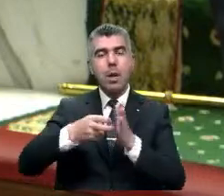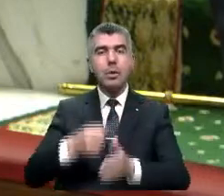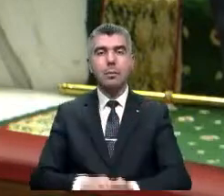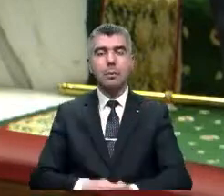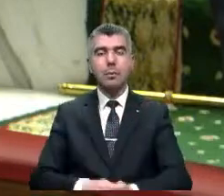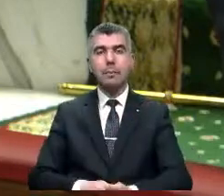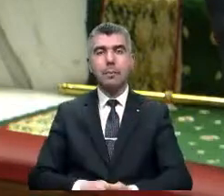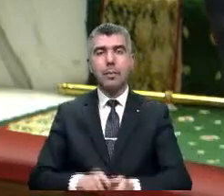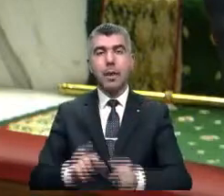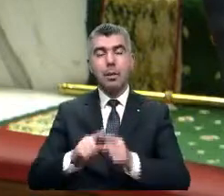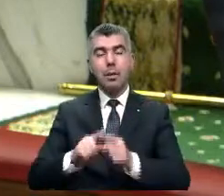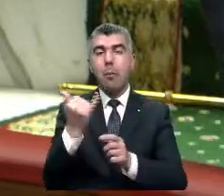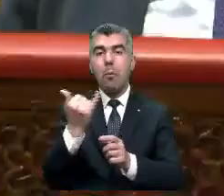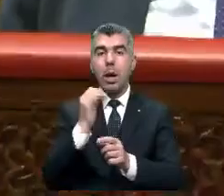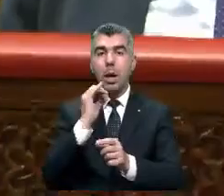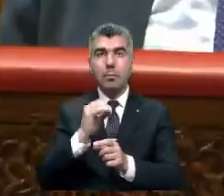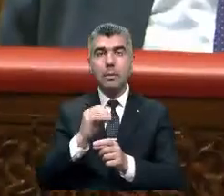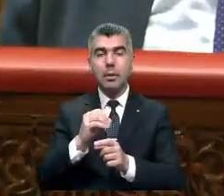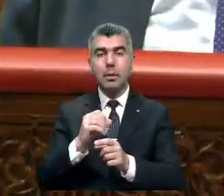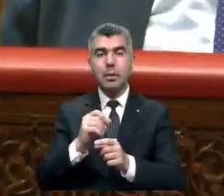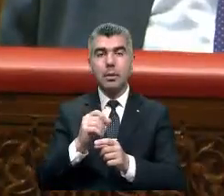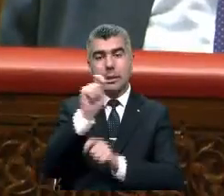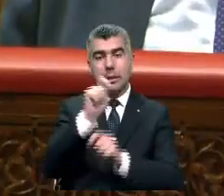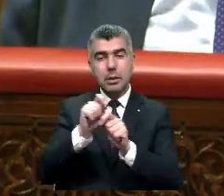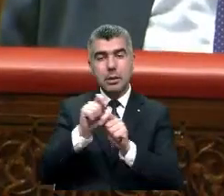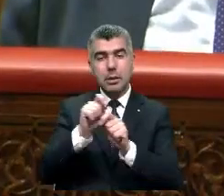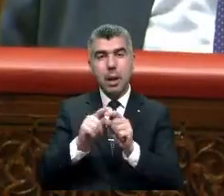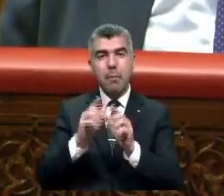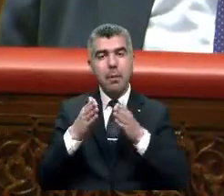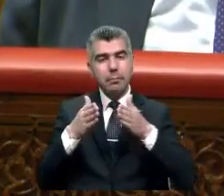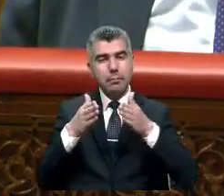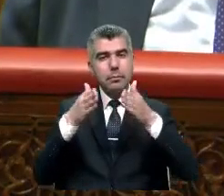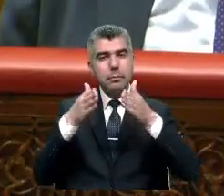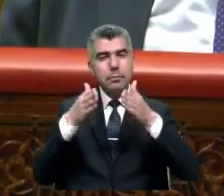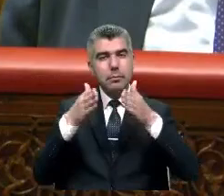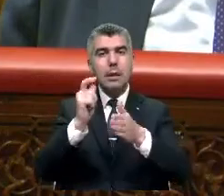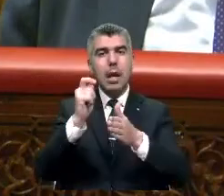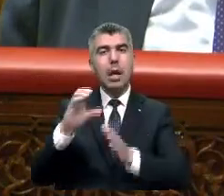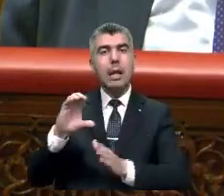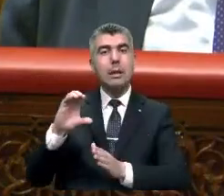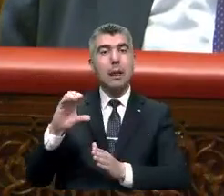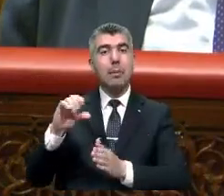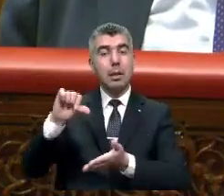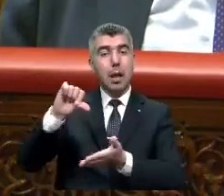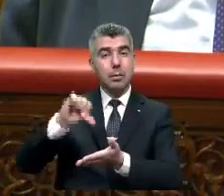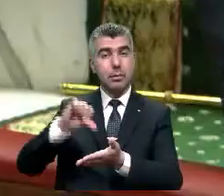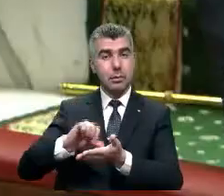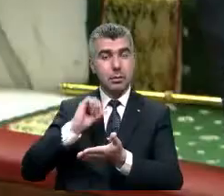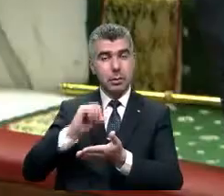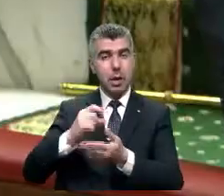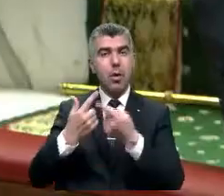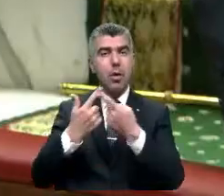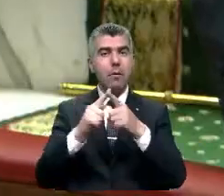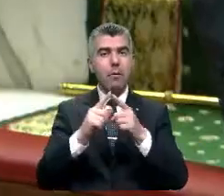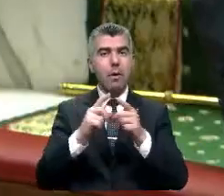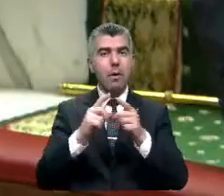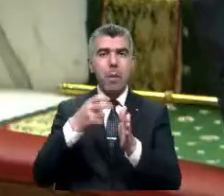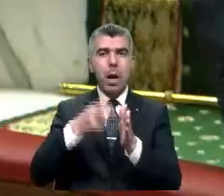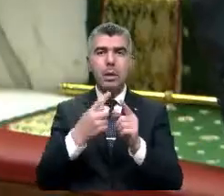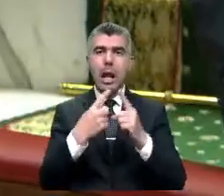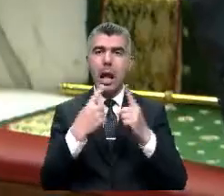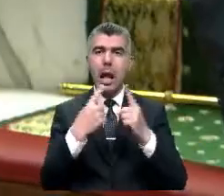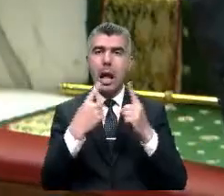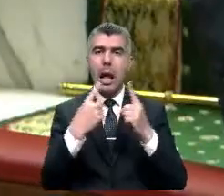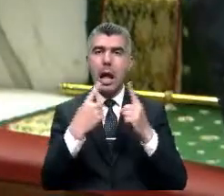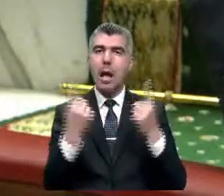وعصرانتها. ومن بين أهم هذه المشاريع تشييد الخط السكاكي فائق السرعة بين طنجة والدار البيضاء، وكذا مجموعة من الخطوط السكاكية العادية ورفع